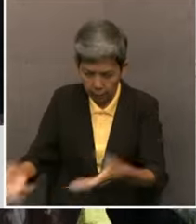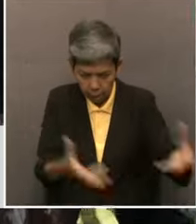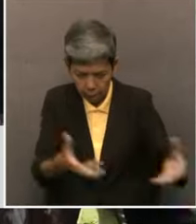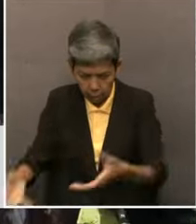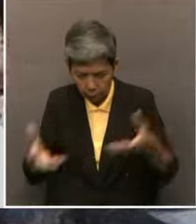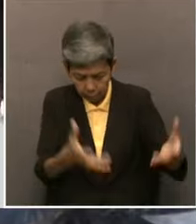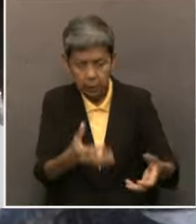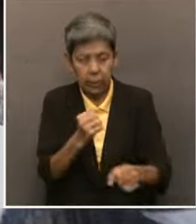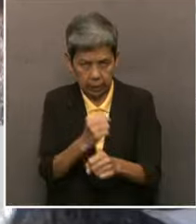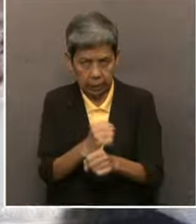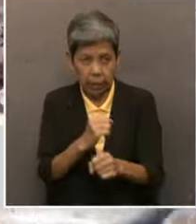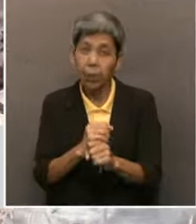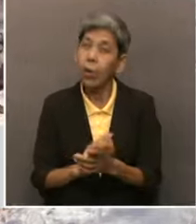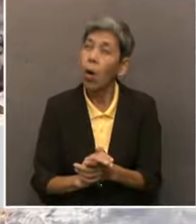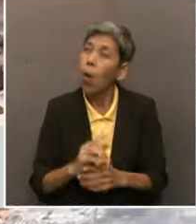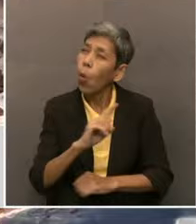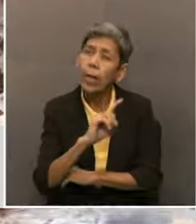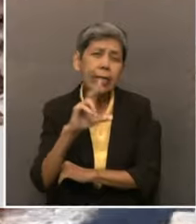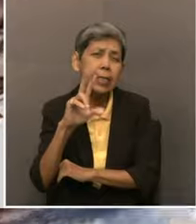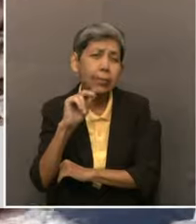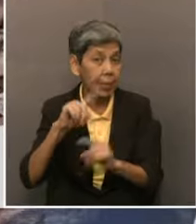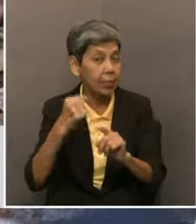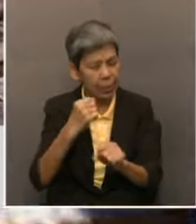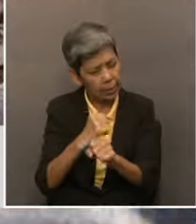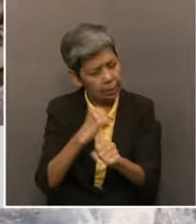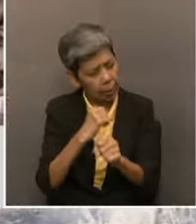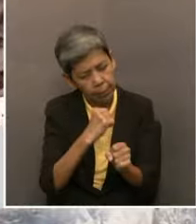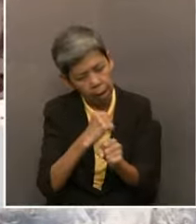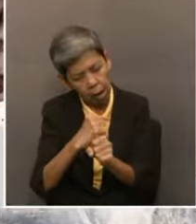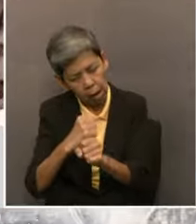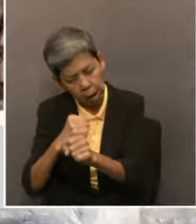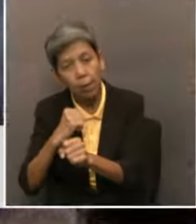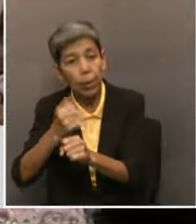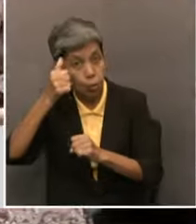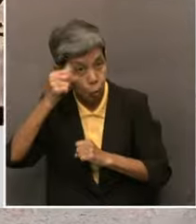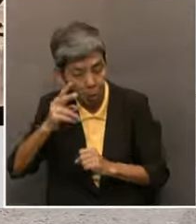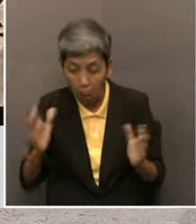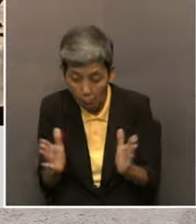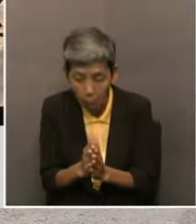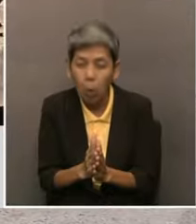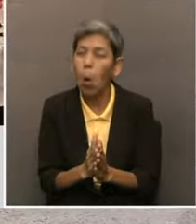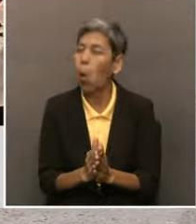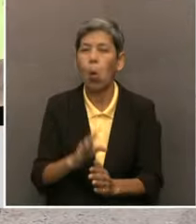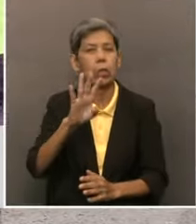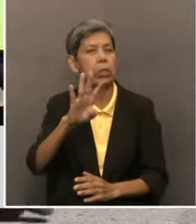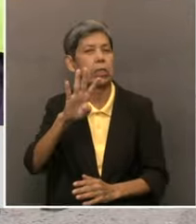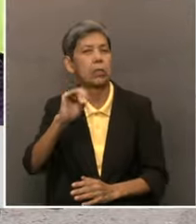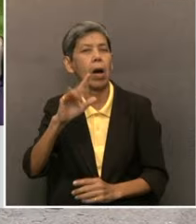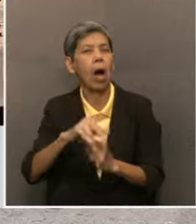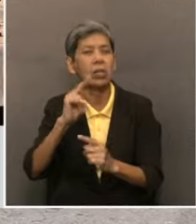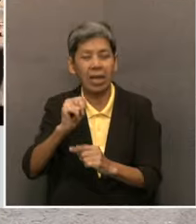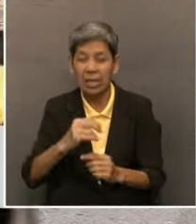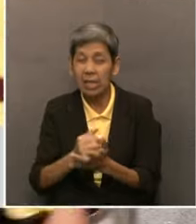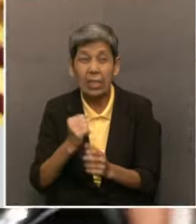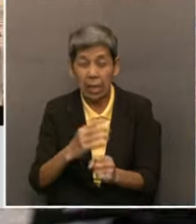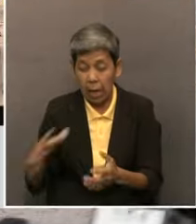ามพื้นที่ต่างๆมาตั้งแต่วันที่30พฤศจิกายนที่ผ่านมาโดย2วันมีขยะรวมกันกว่า45ตันซึ่งขยะที่ถูก